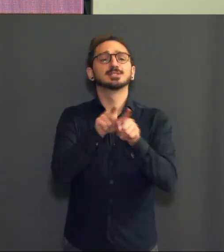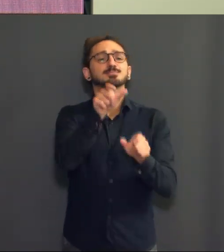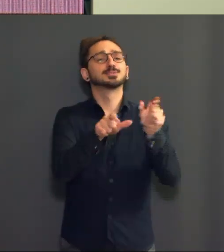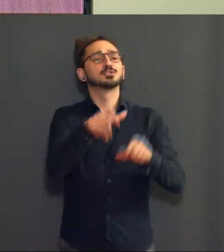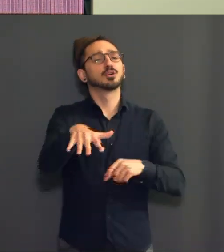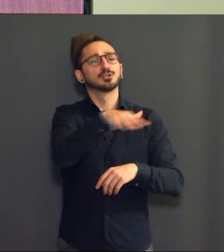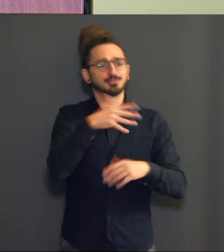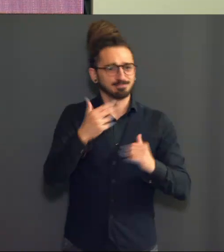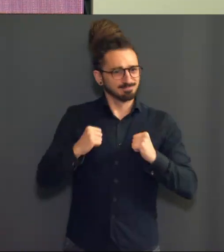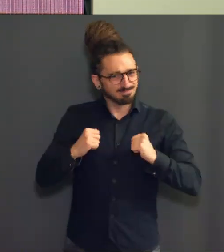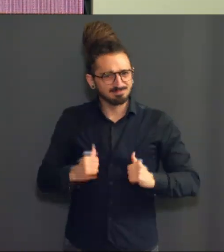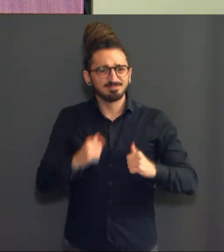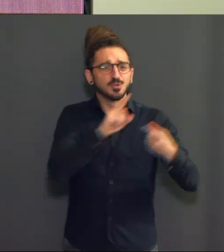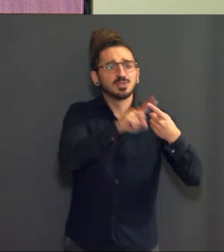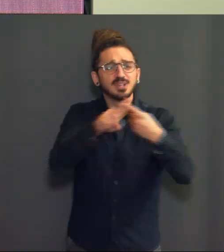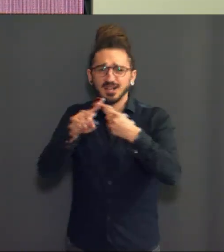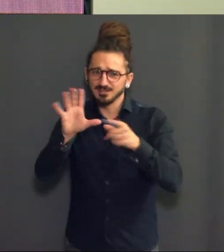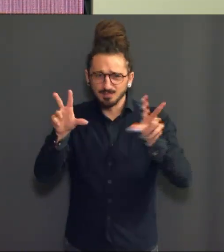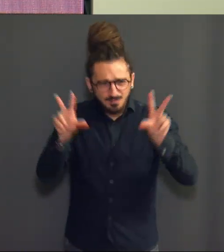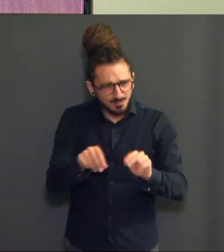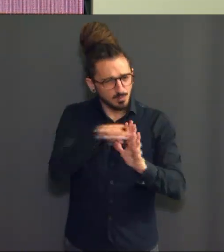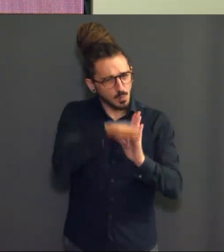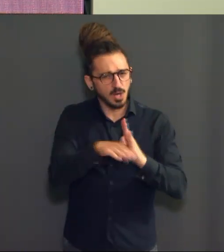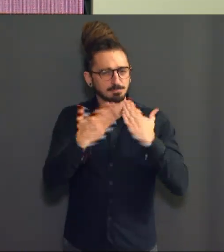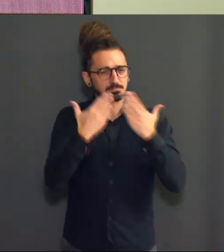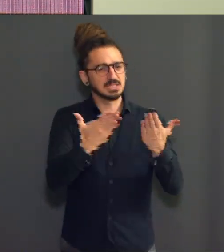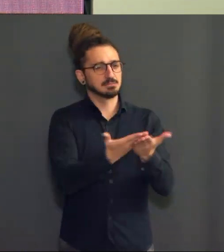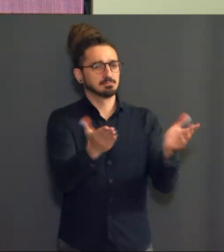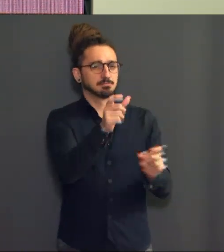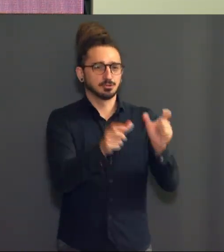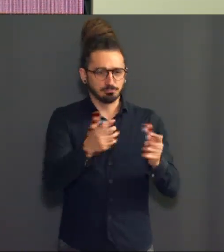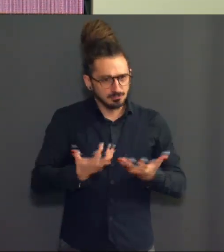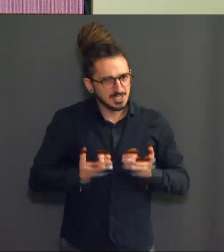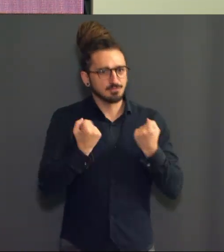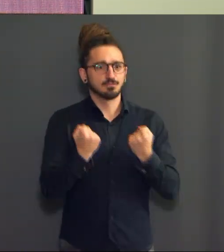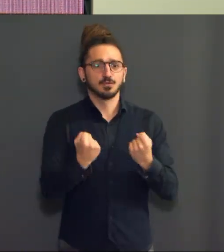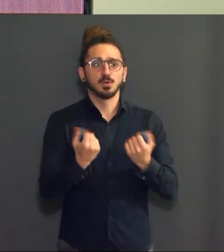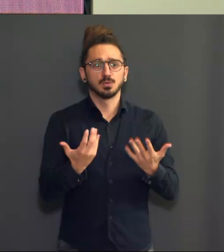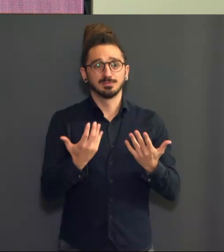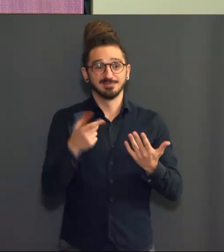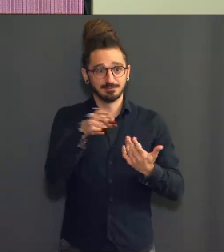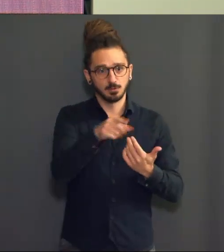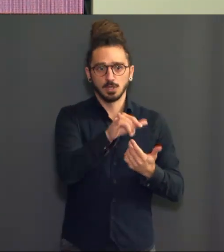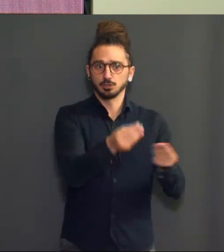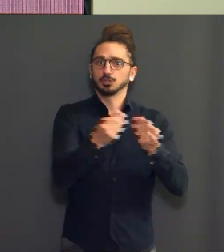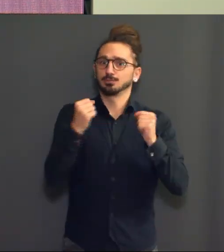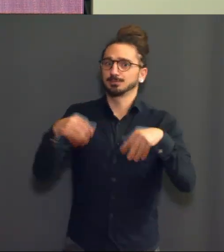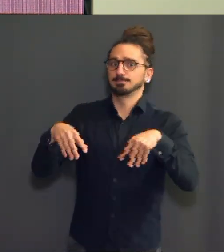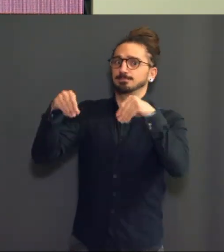en partie et en bonne partie par vous qu'on pourra continuer à maintenir la situation dans les semaines qui